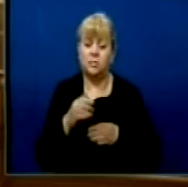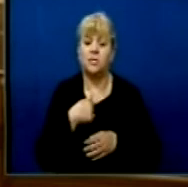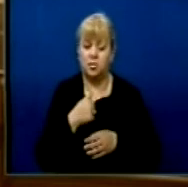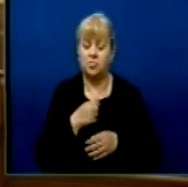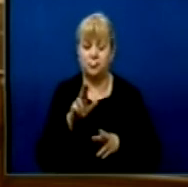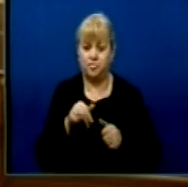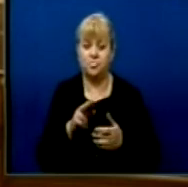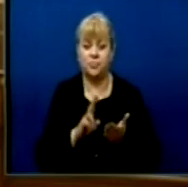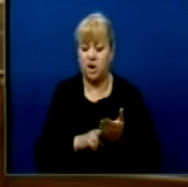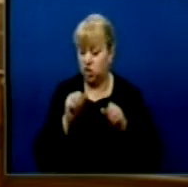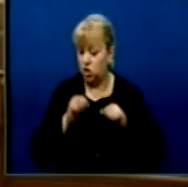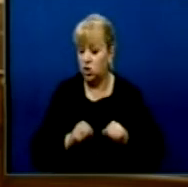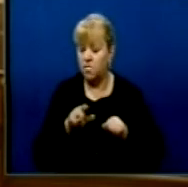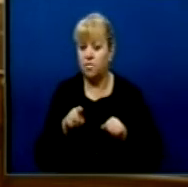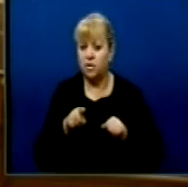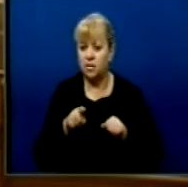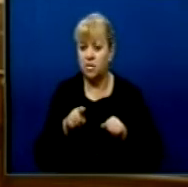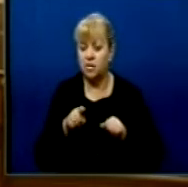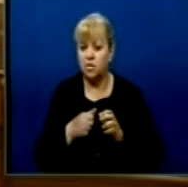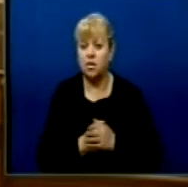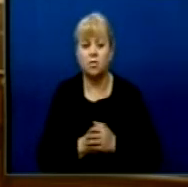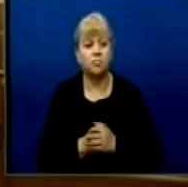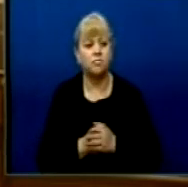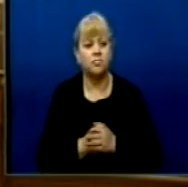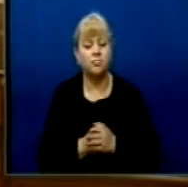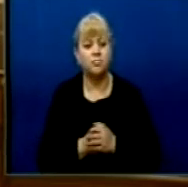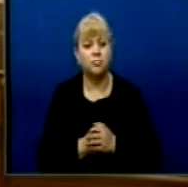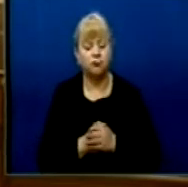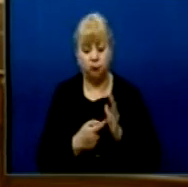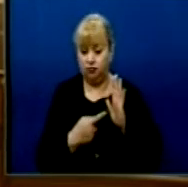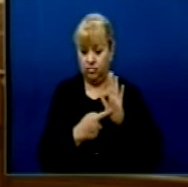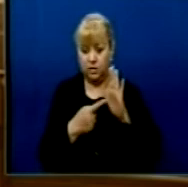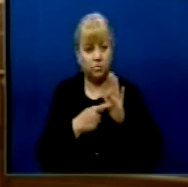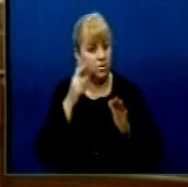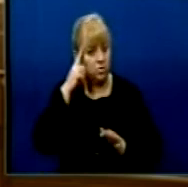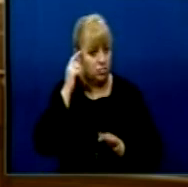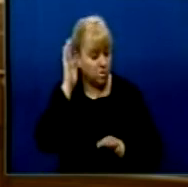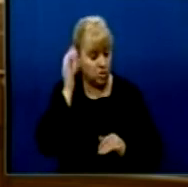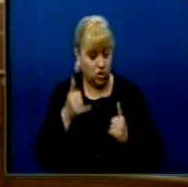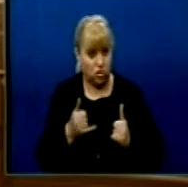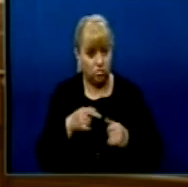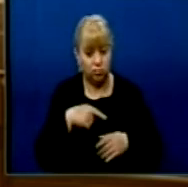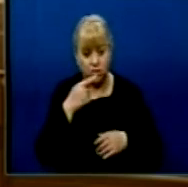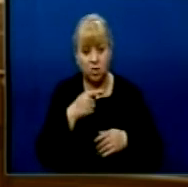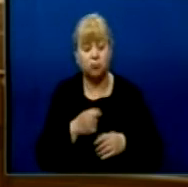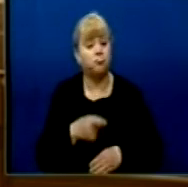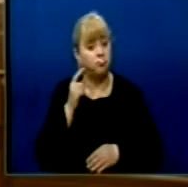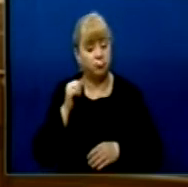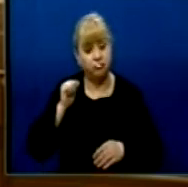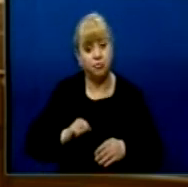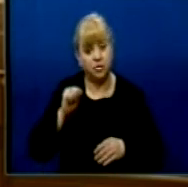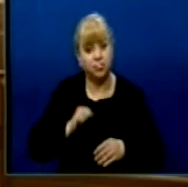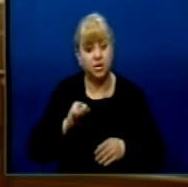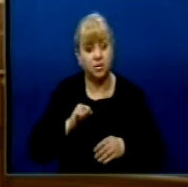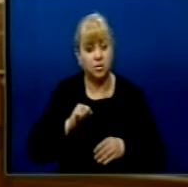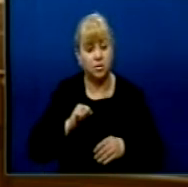këtë qeveri. Edhe veçanërisht me këtë parasitje të kryeministit që e pam sot, i cili me çdo kusht mundohet që madje